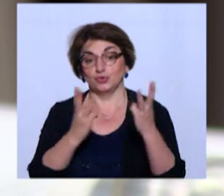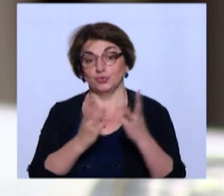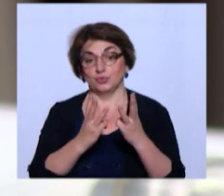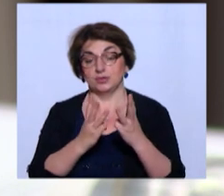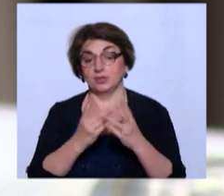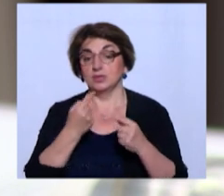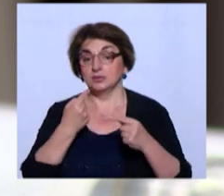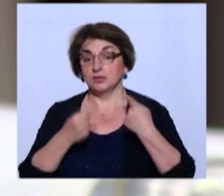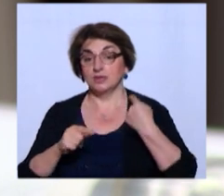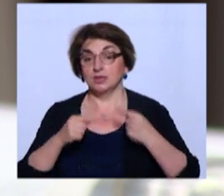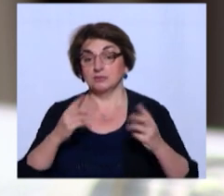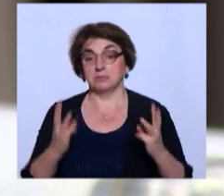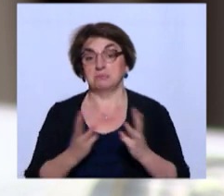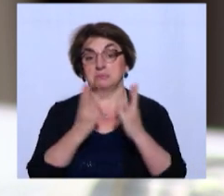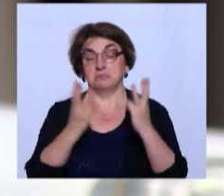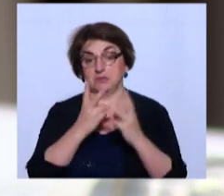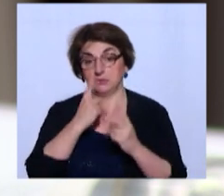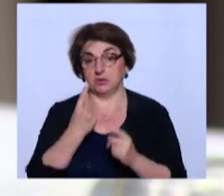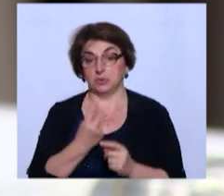იწვის ის.